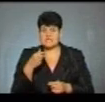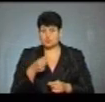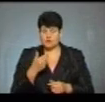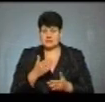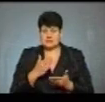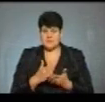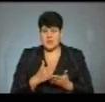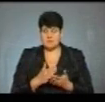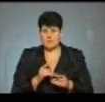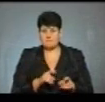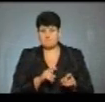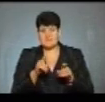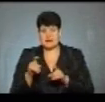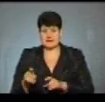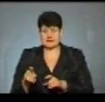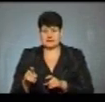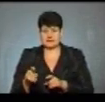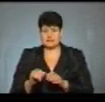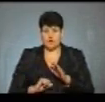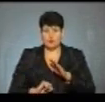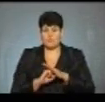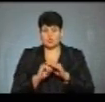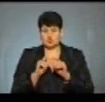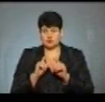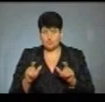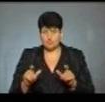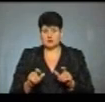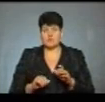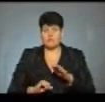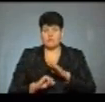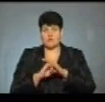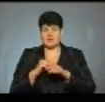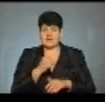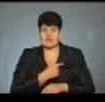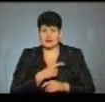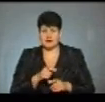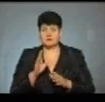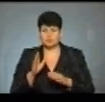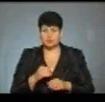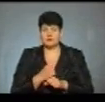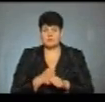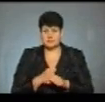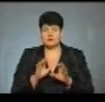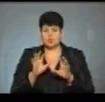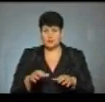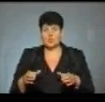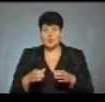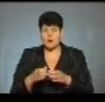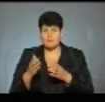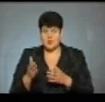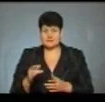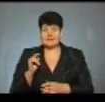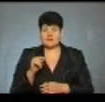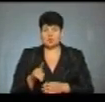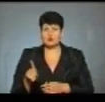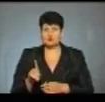маємо перейти на опорні школи, опорні лікарні. Ми, звичайно, будемо працювати із головою громади, для того,